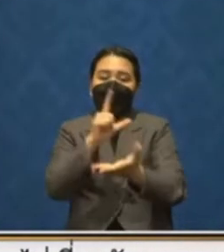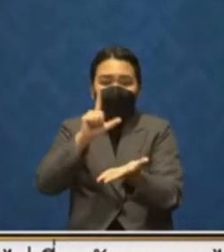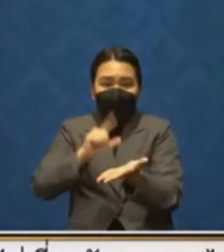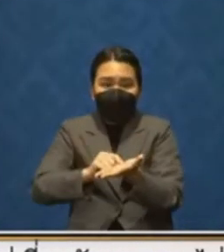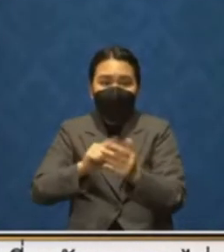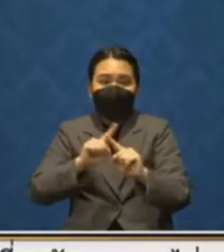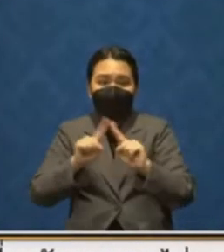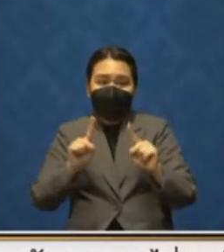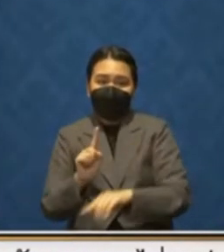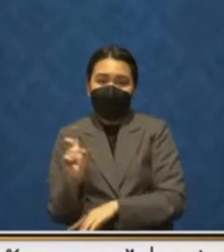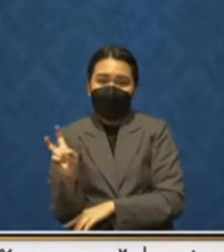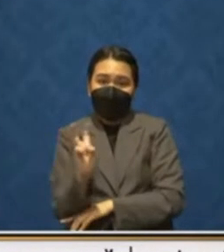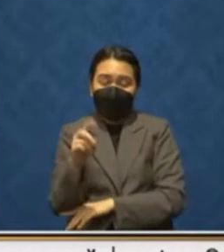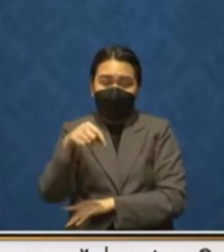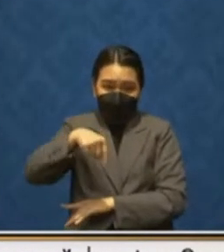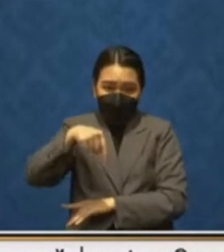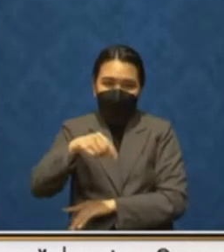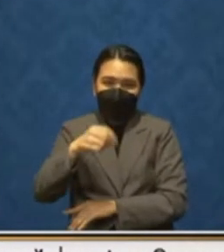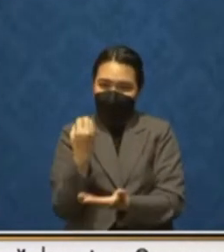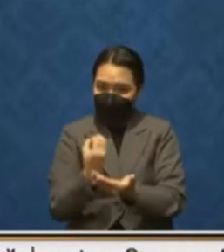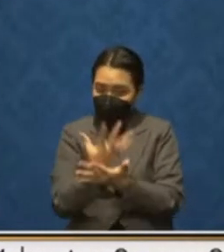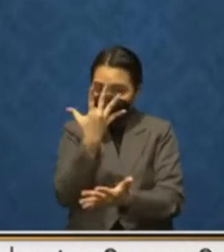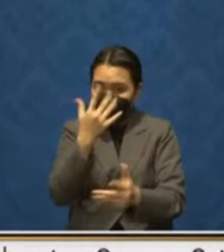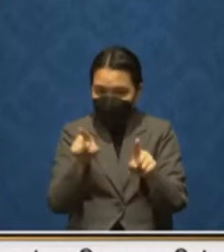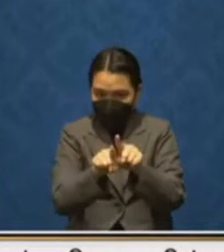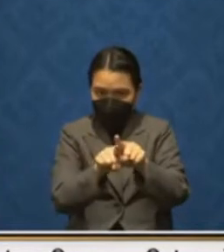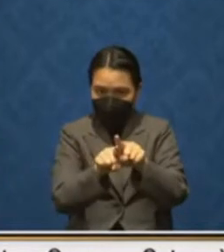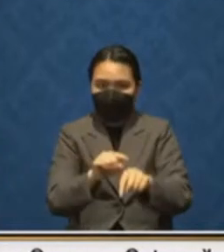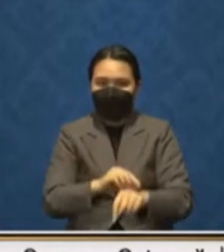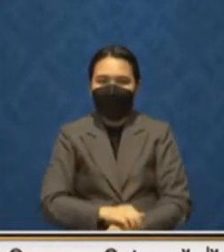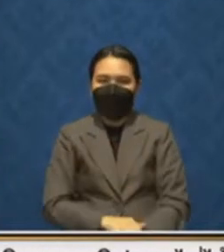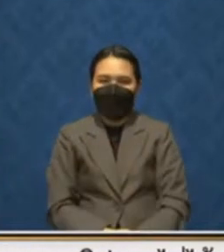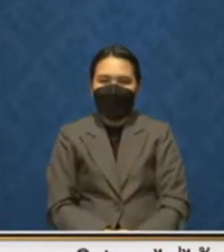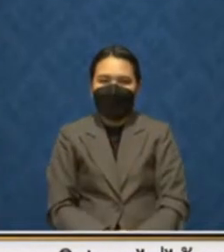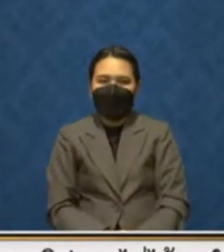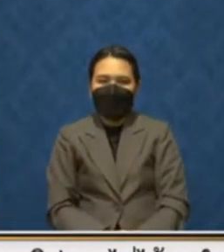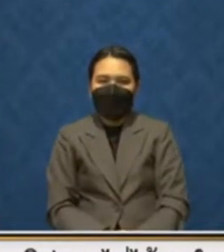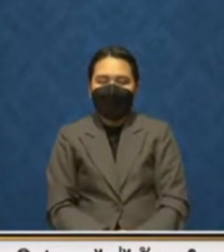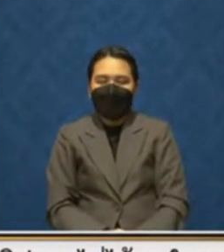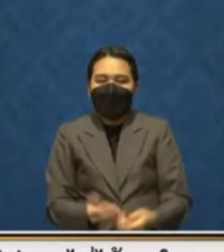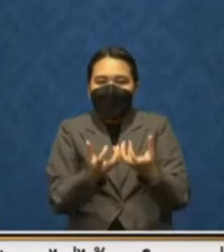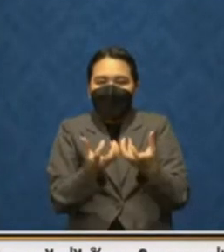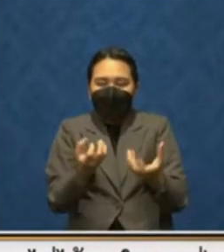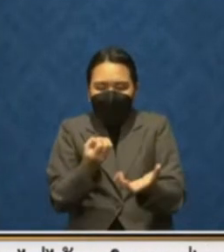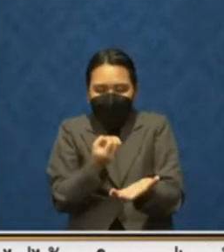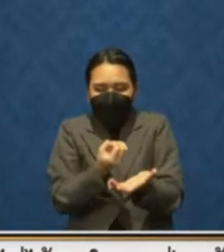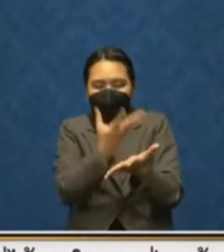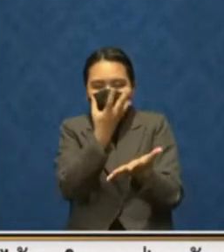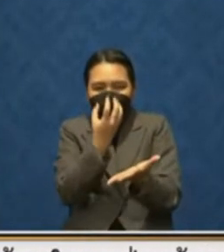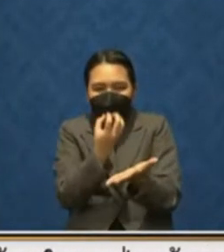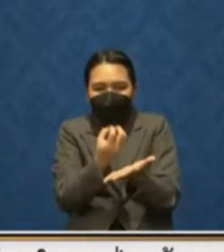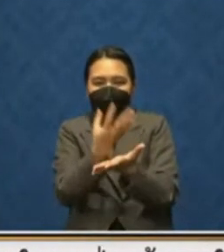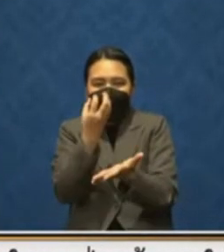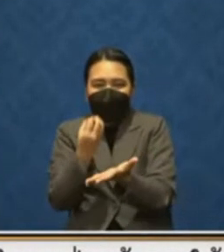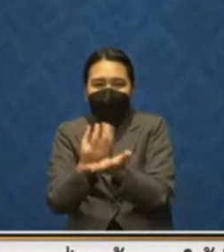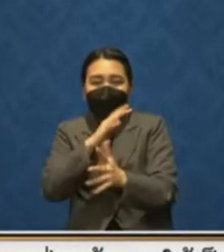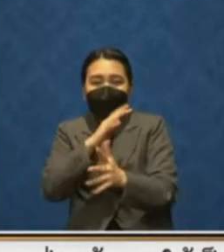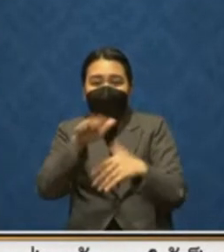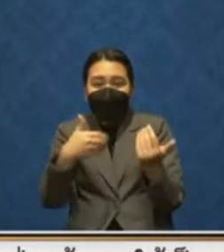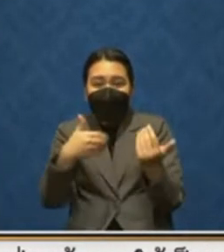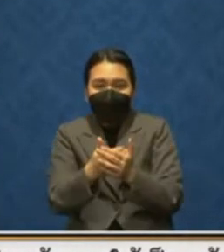สภาอย่างแพงเลยนะครับทุกอย่างขึ้นหมดครับยกเว้นนก